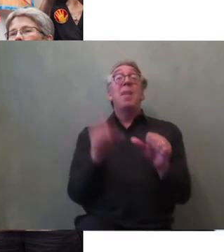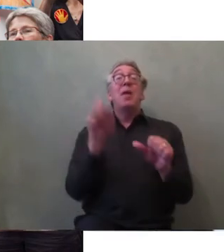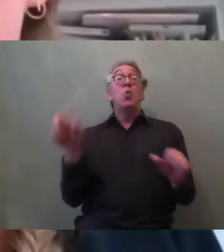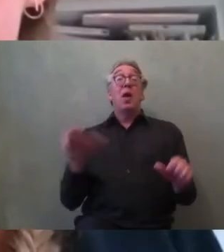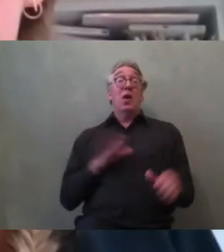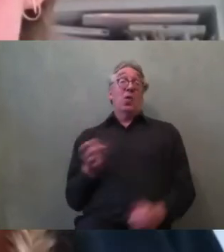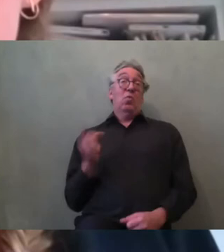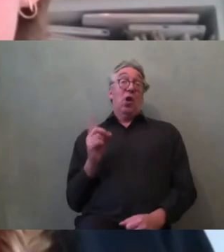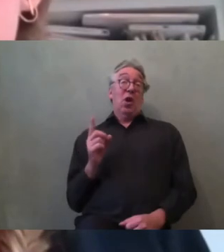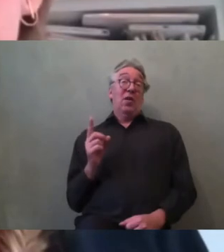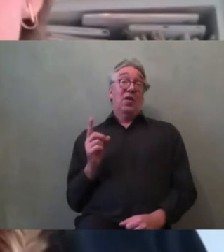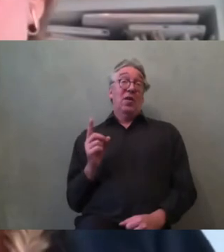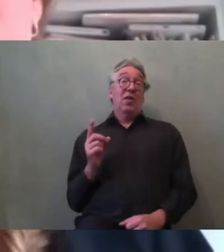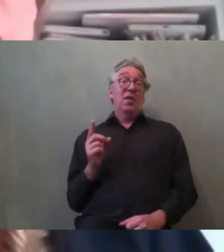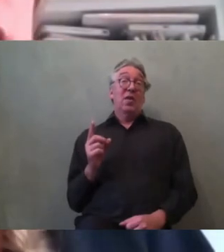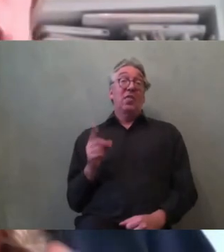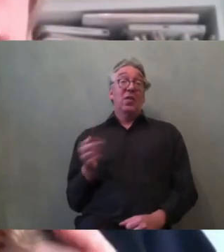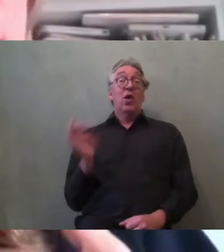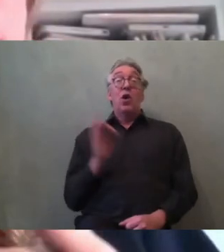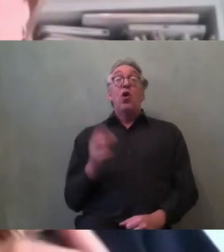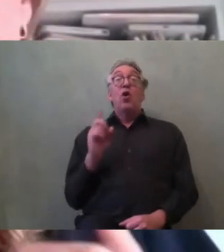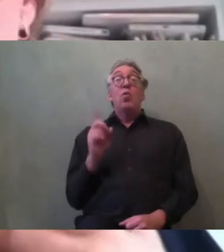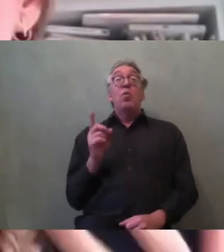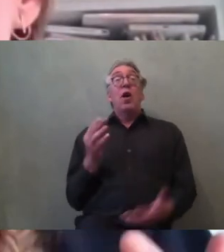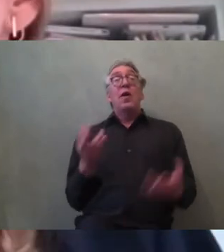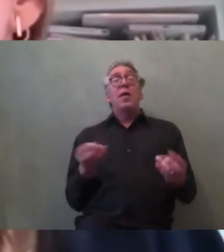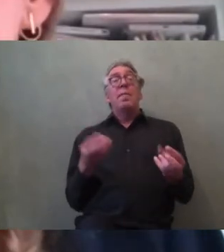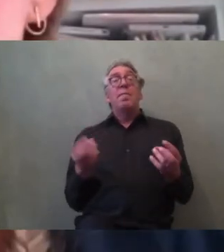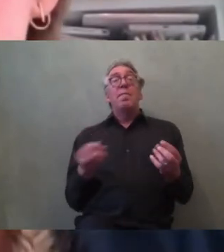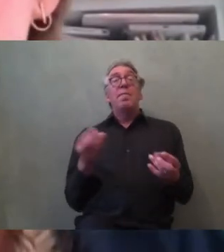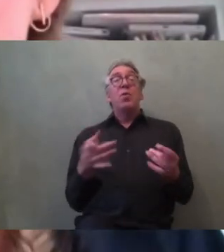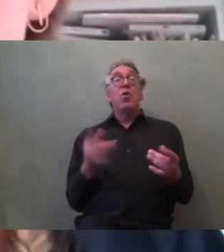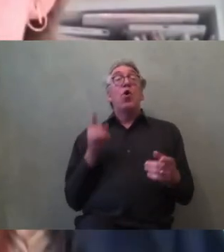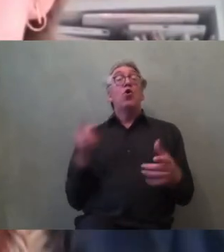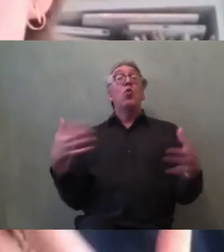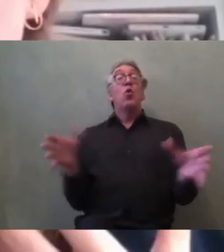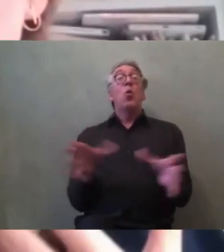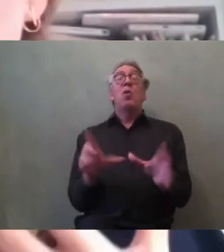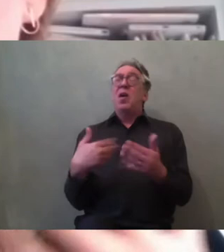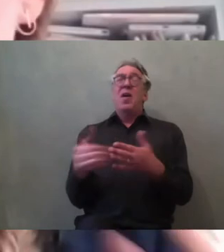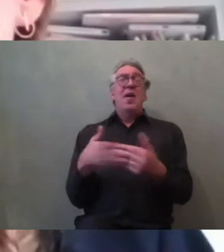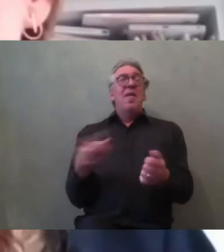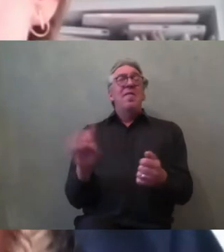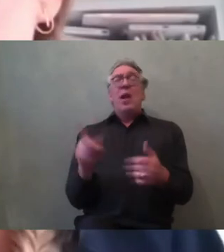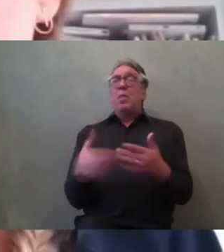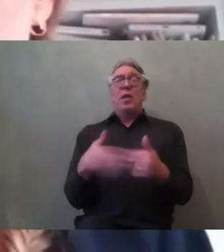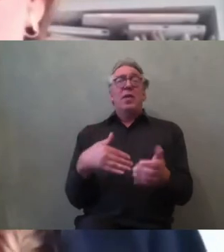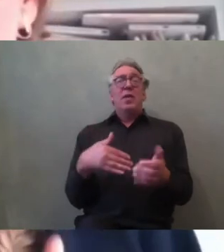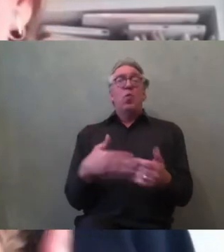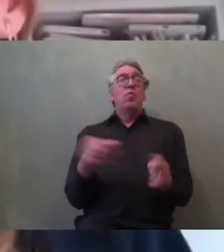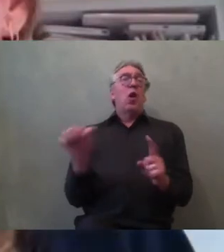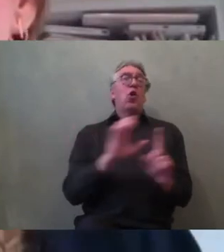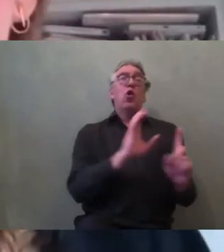namelijk ontzettend belangrijk dat de doelgroep, welke doelgroep dan ook, of je nou een andere cultuur hebt, of een